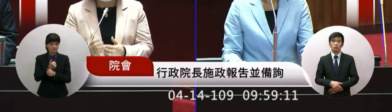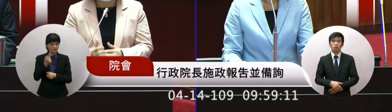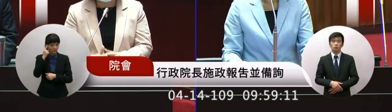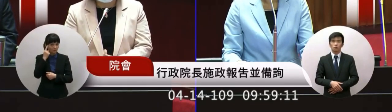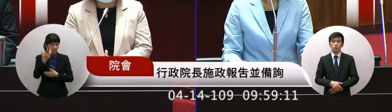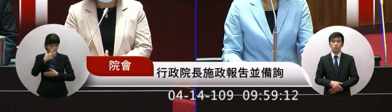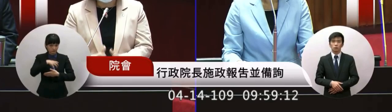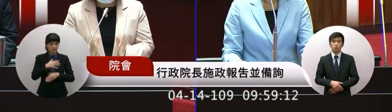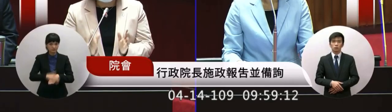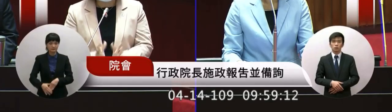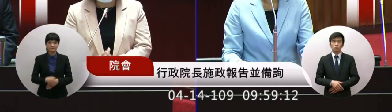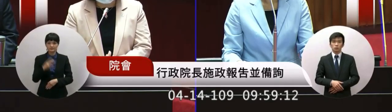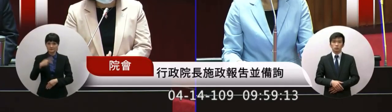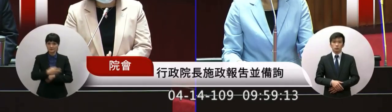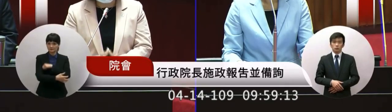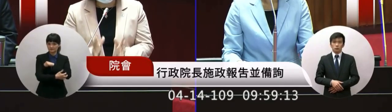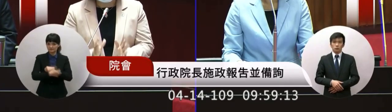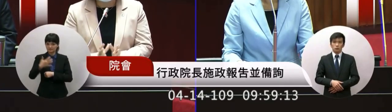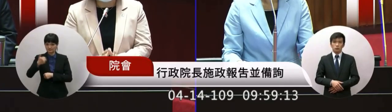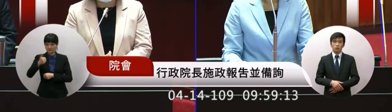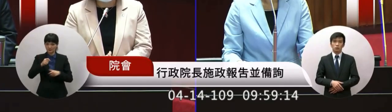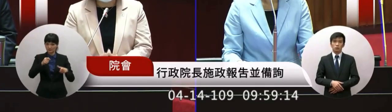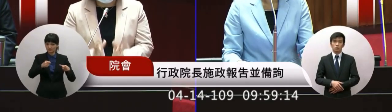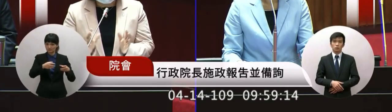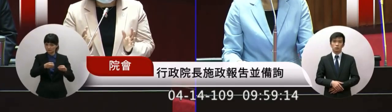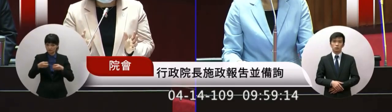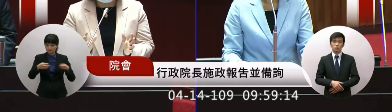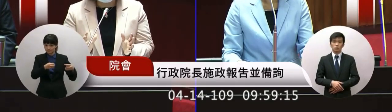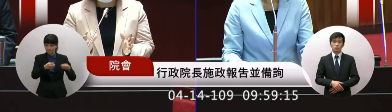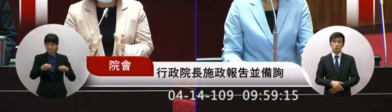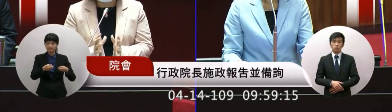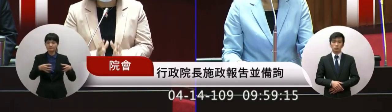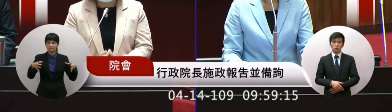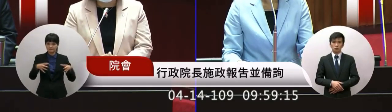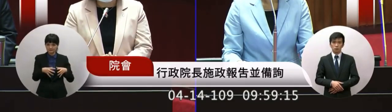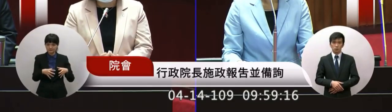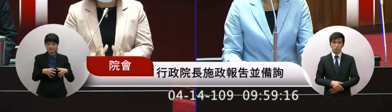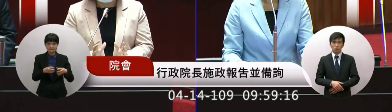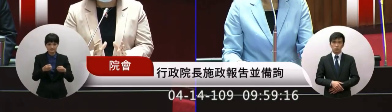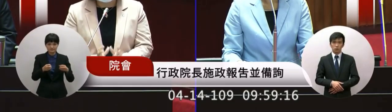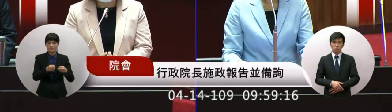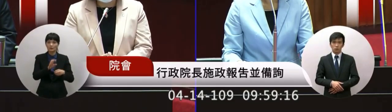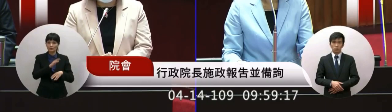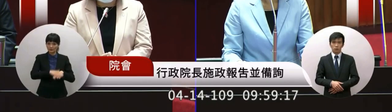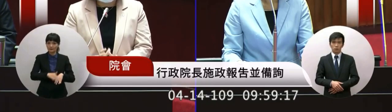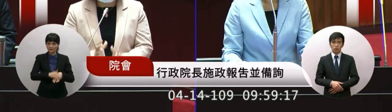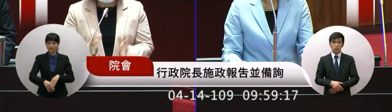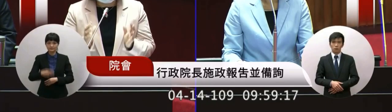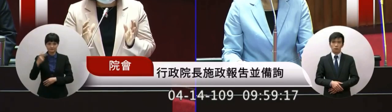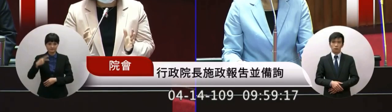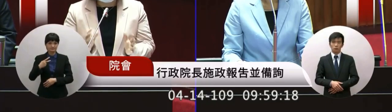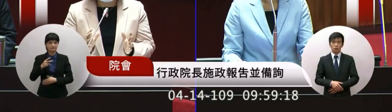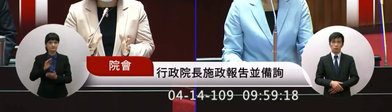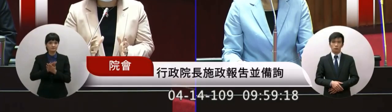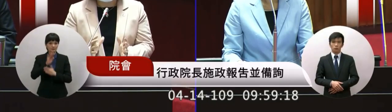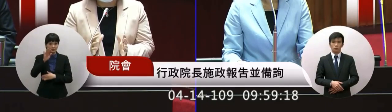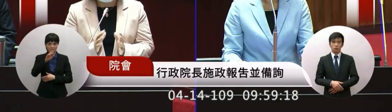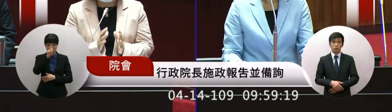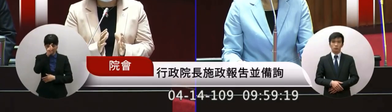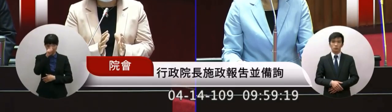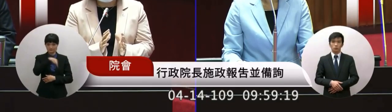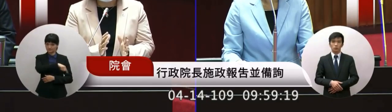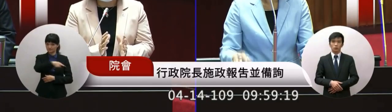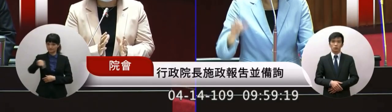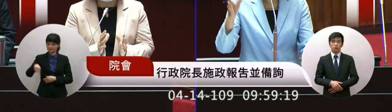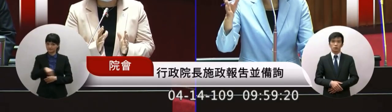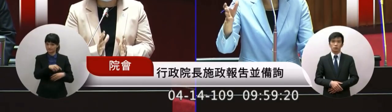好就这个议题有一些讨论。那未来我们会朝尽量好让大家能够在 共识之下哈，